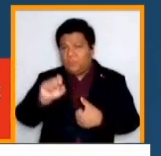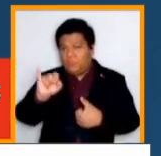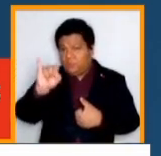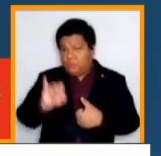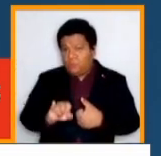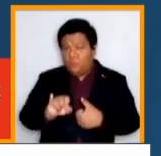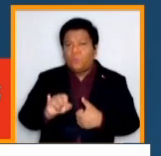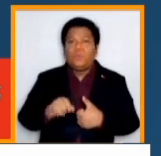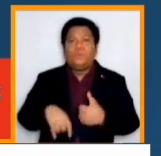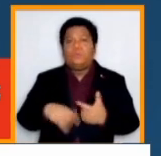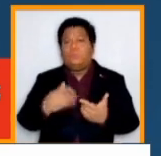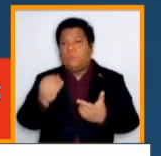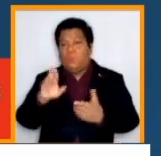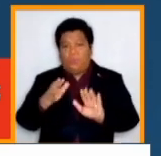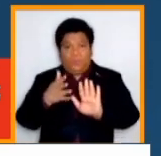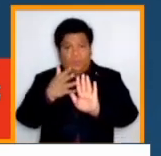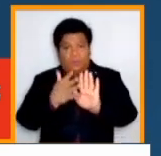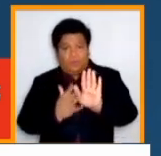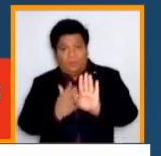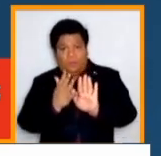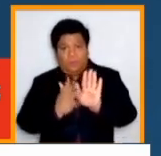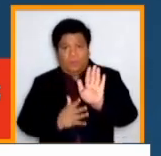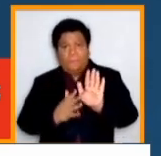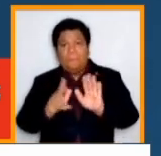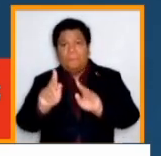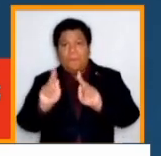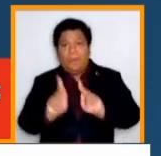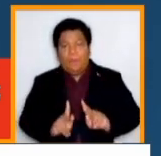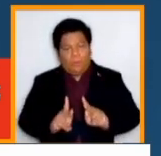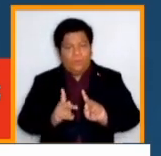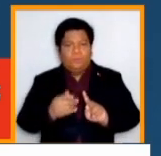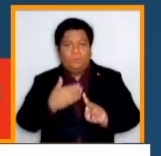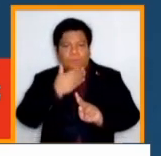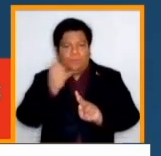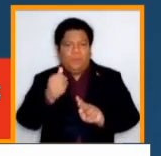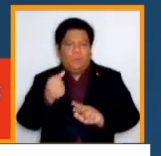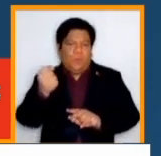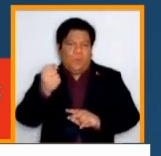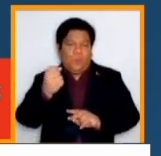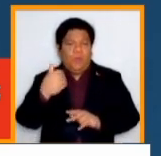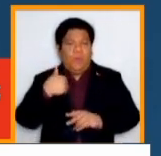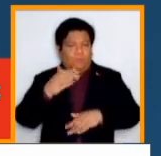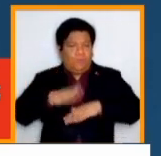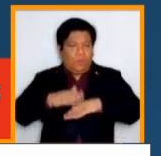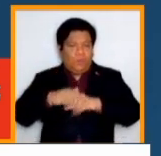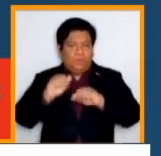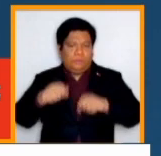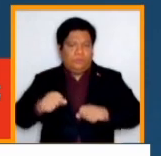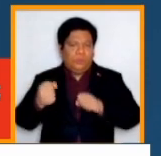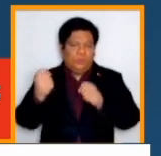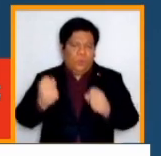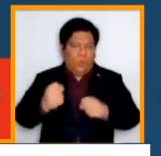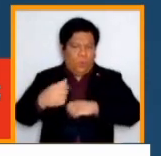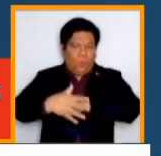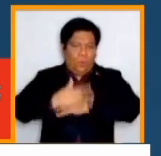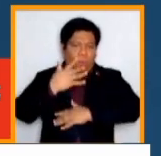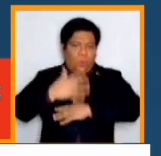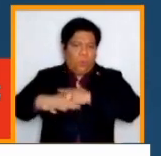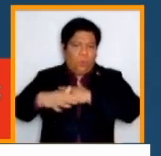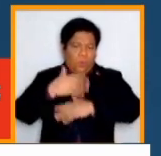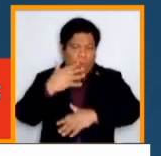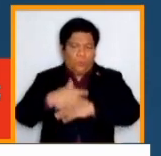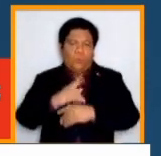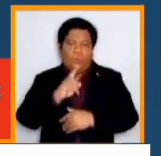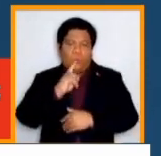western section ng Palawan. May nakatakas po tayo dito ng mga gale warning at inaasahan na magiging maalon hanggang sa napakaalon